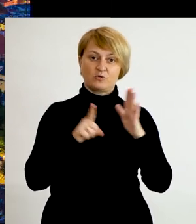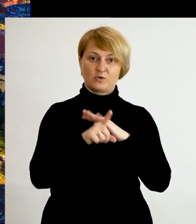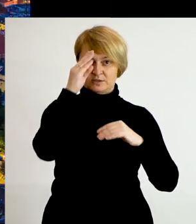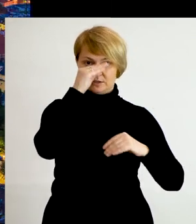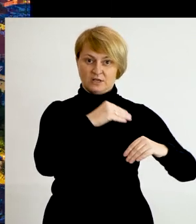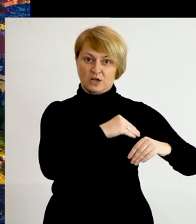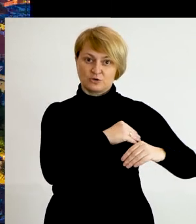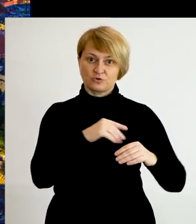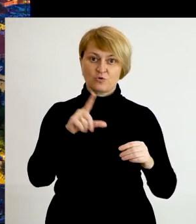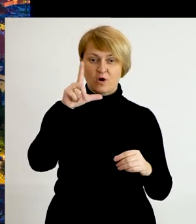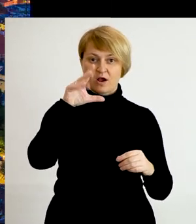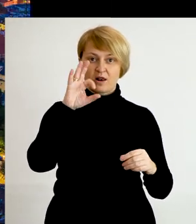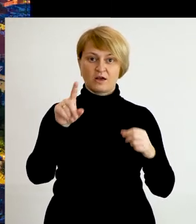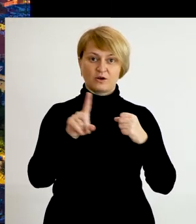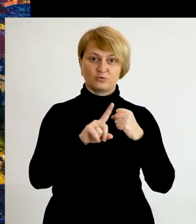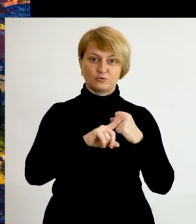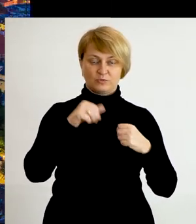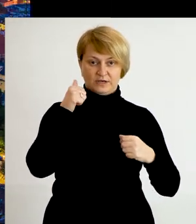PLO